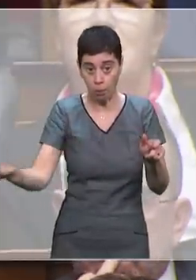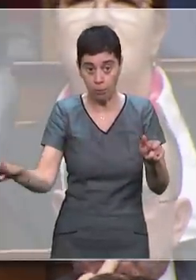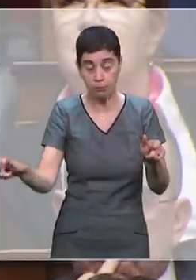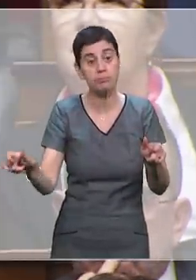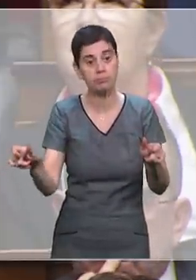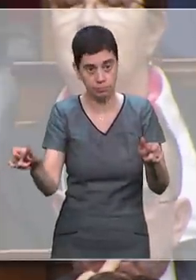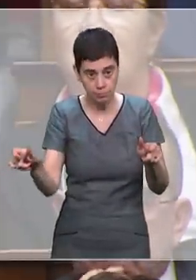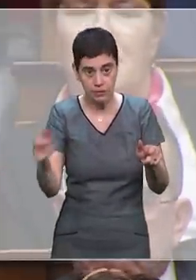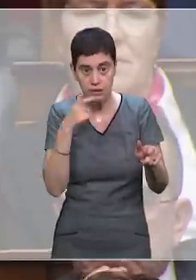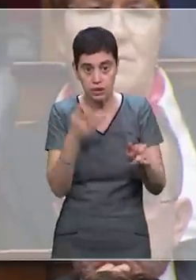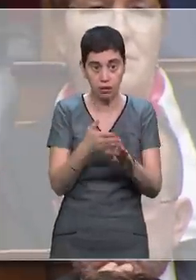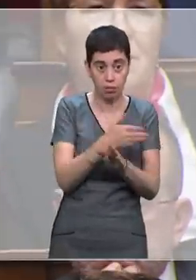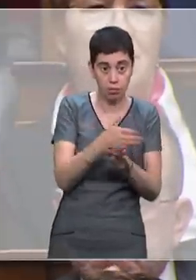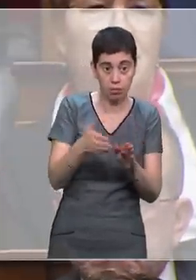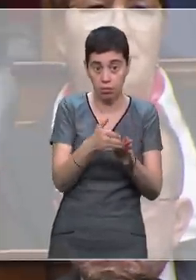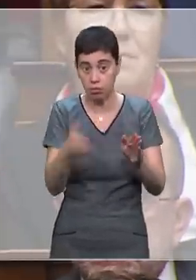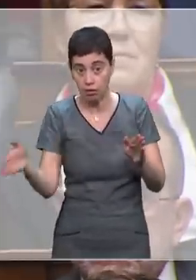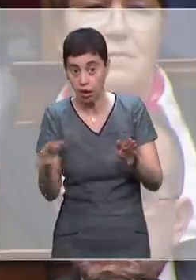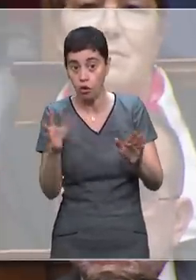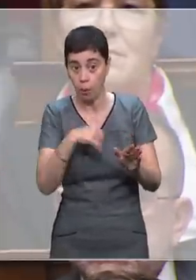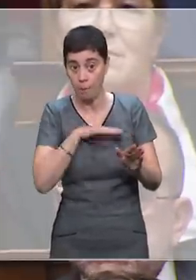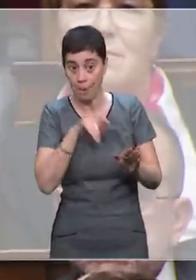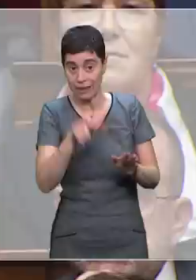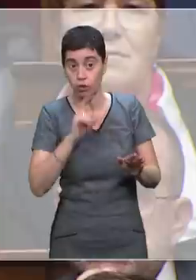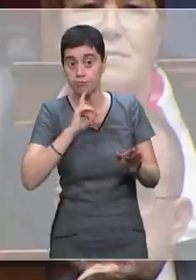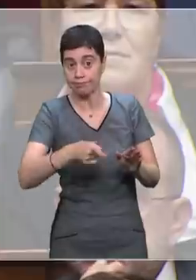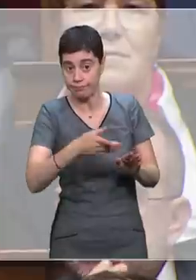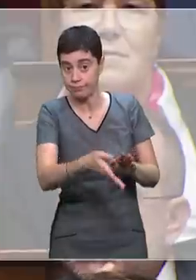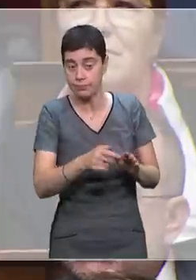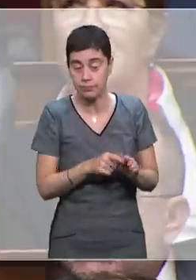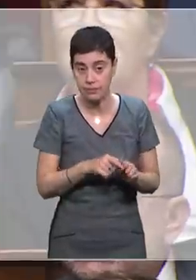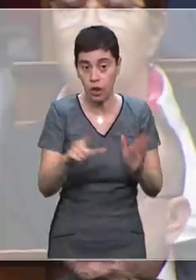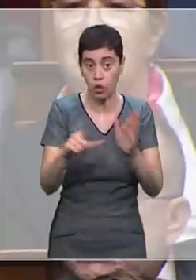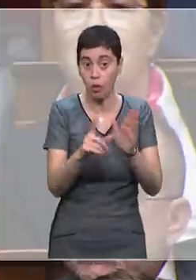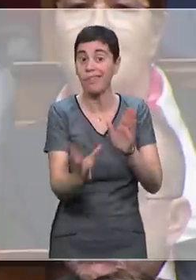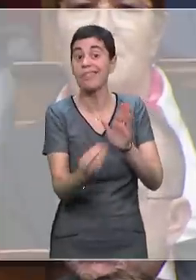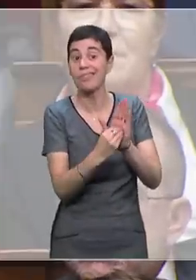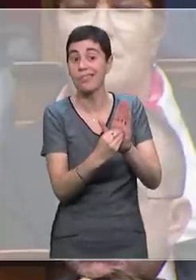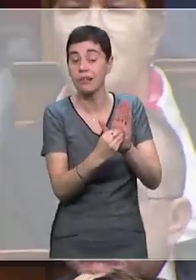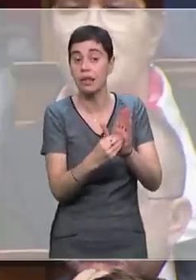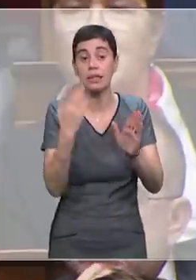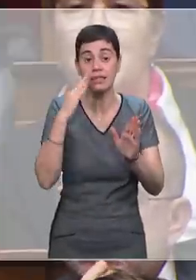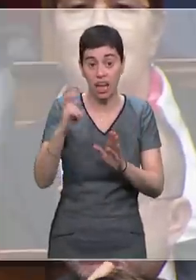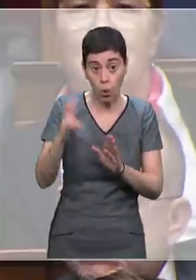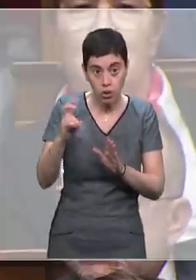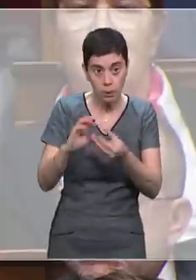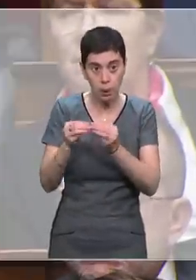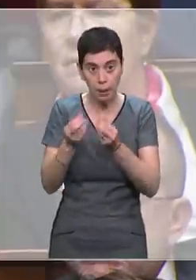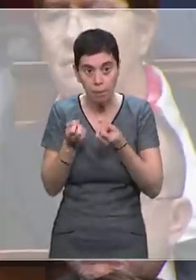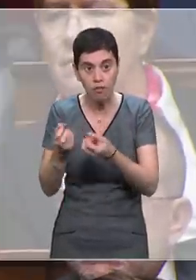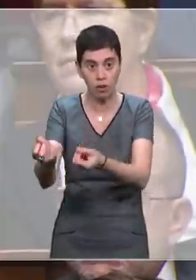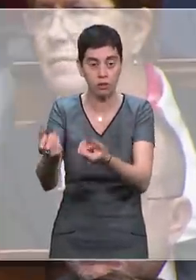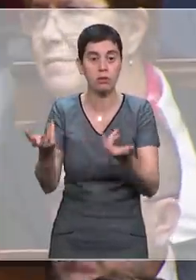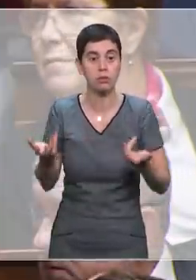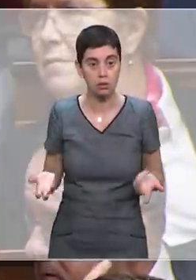en amont et en aval à travers les donneurs d'ordre? Cette loi prendra-t-elle en compte les préjudices écologiques au sens du préjudice